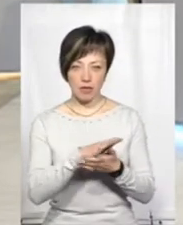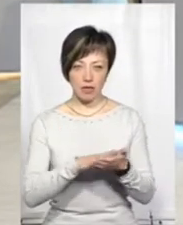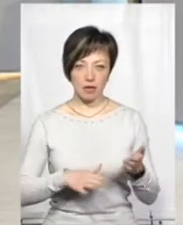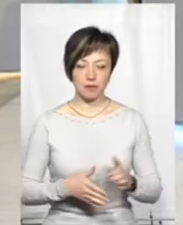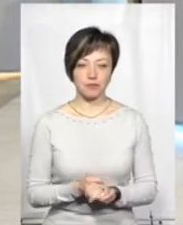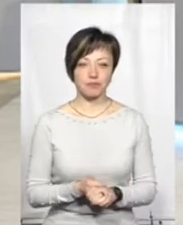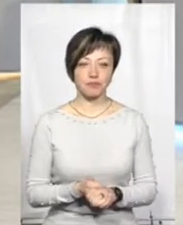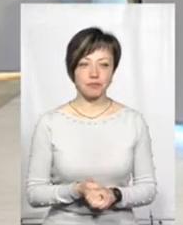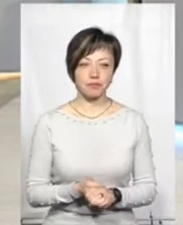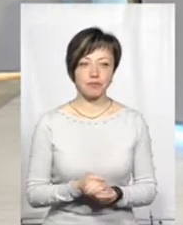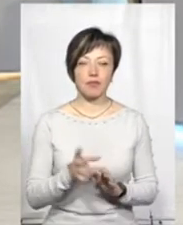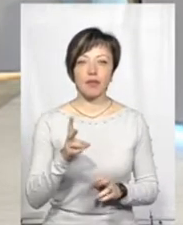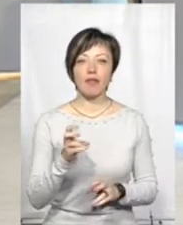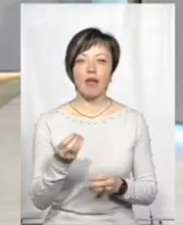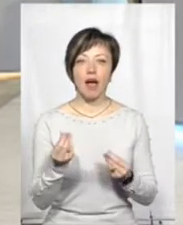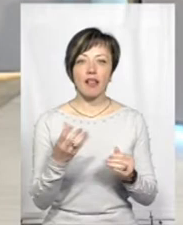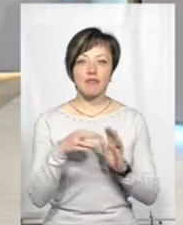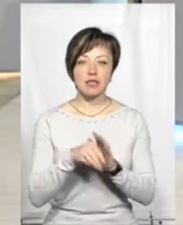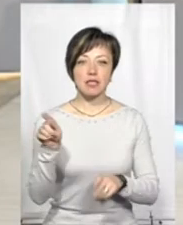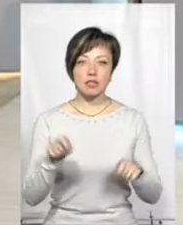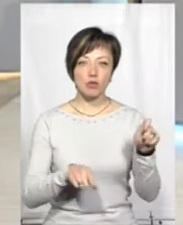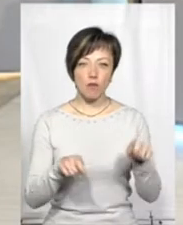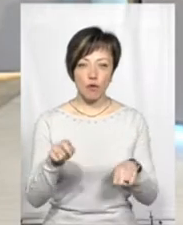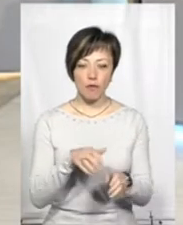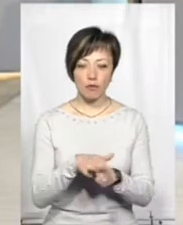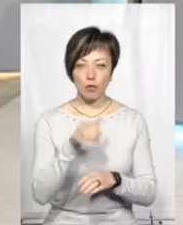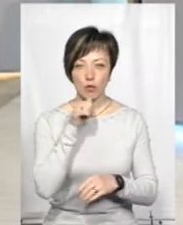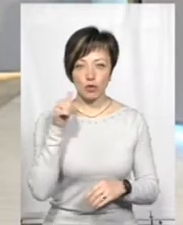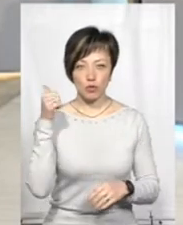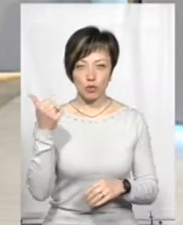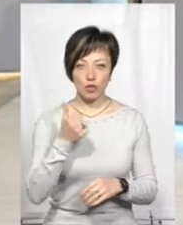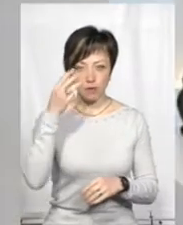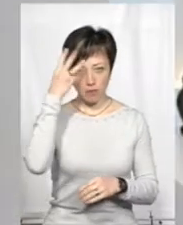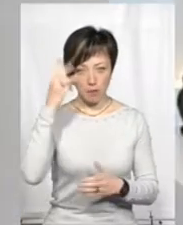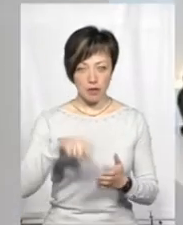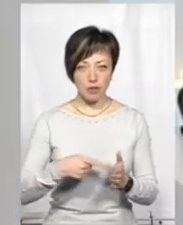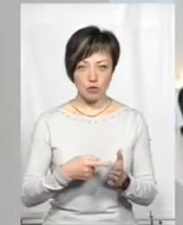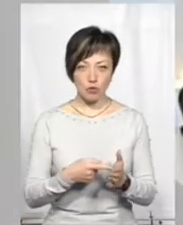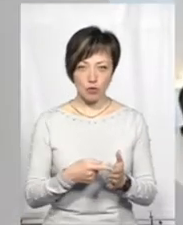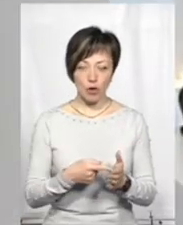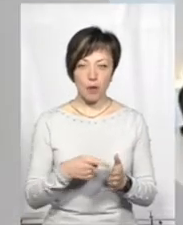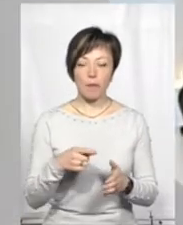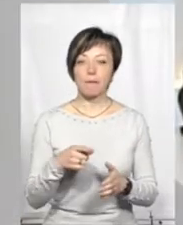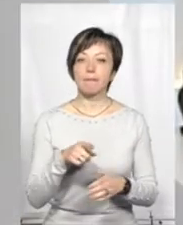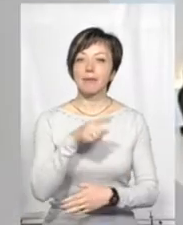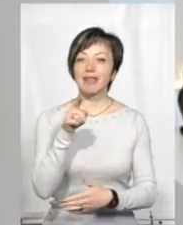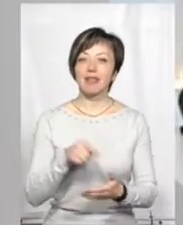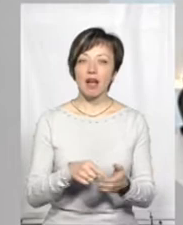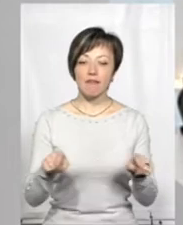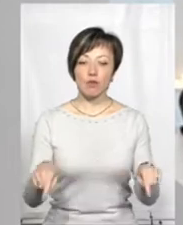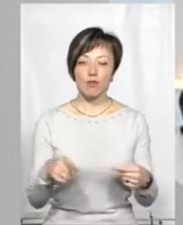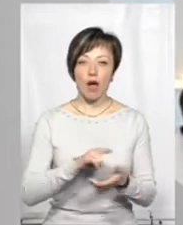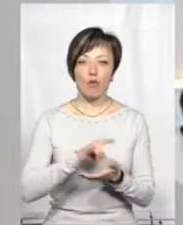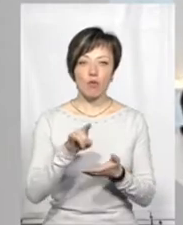На інвестиційному форумі, який відбувся минулого тижня у Хмельницькому, питанню відновлення